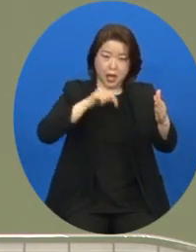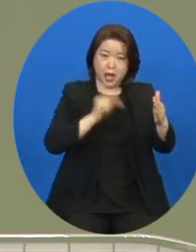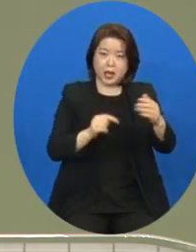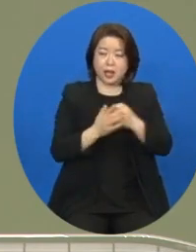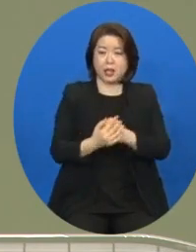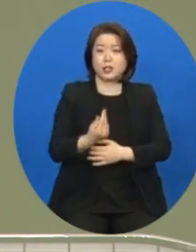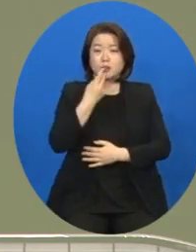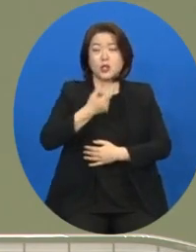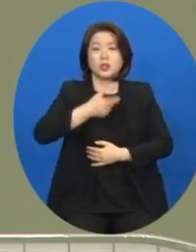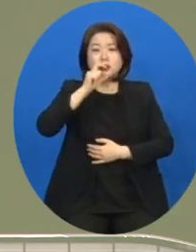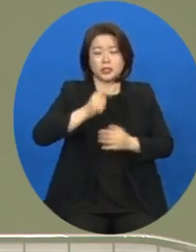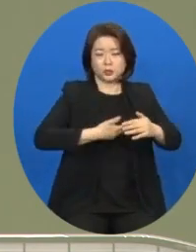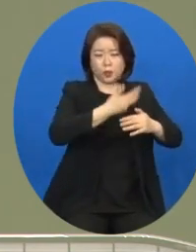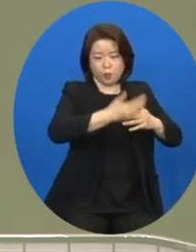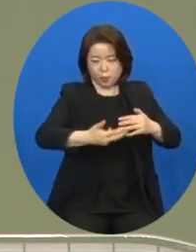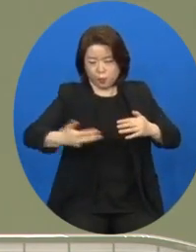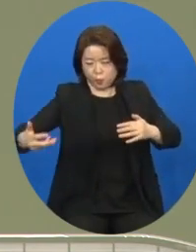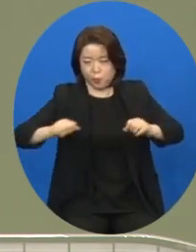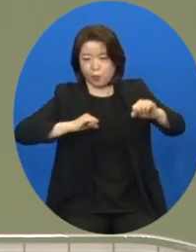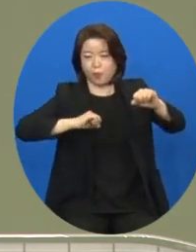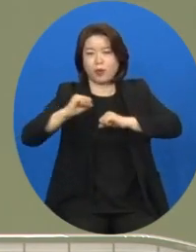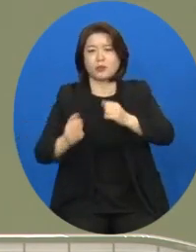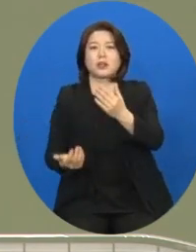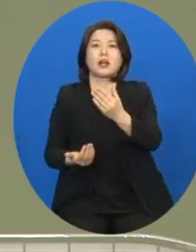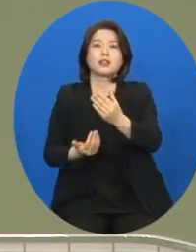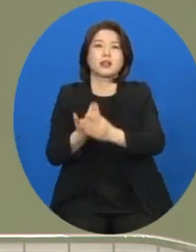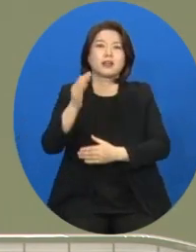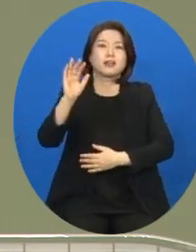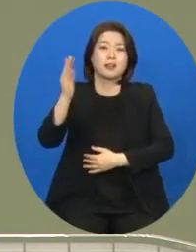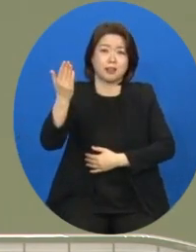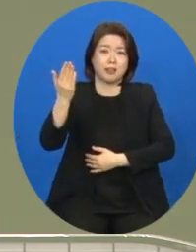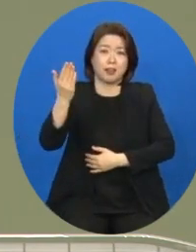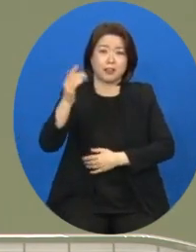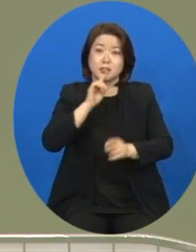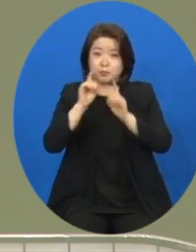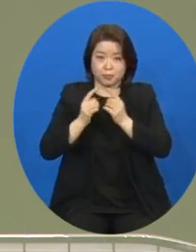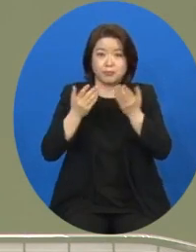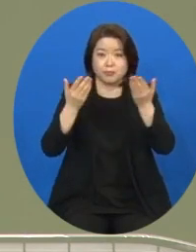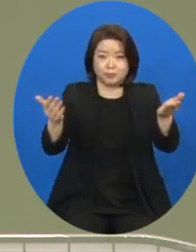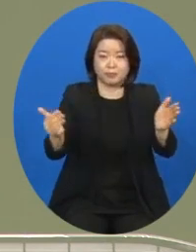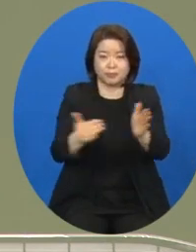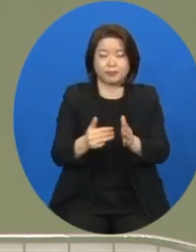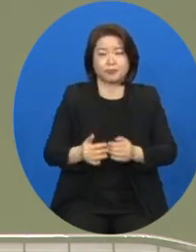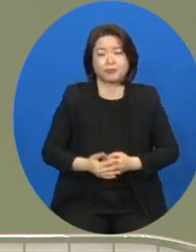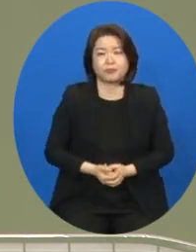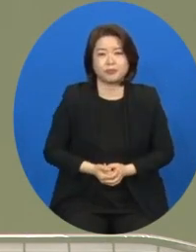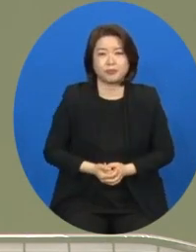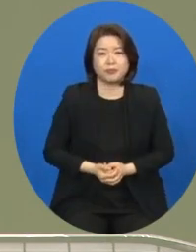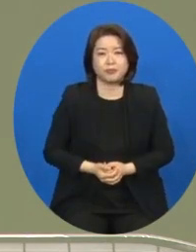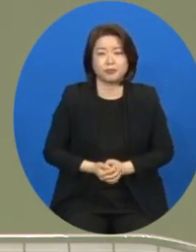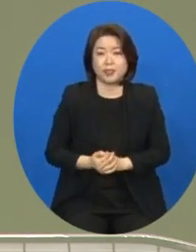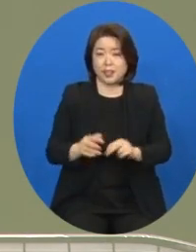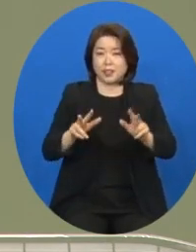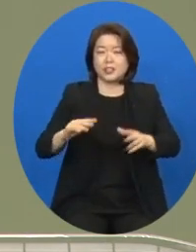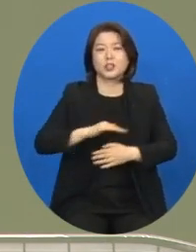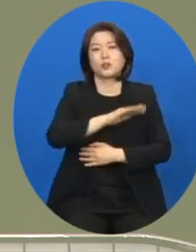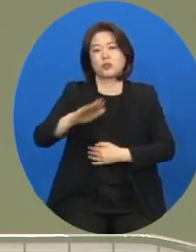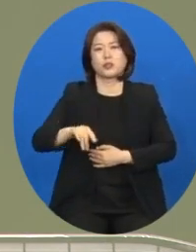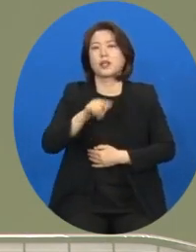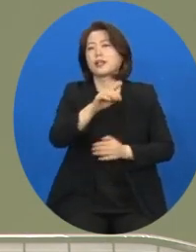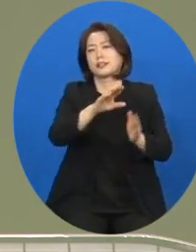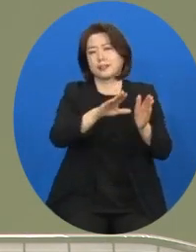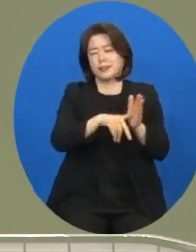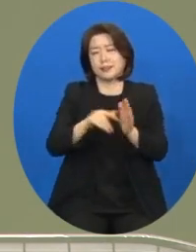생수의 강이 흘러넘치는 역사가 일어나게 될 것이다. 그렇게 말씀을 하셨습니다. 지금 우리가 그 시대에